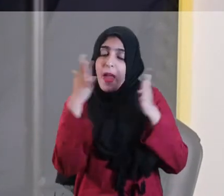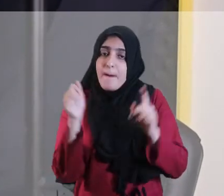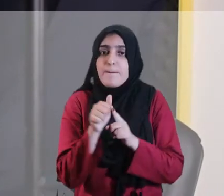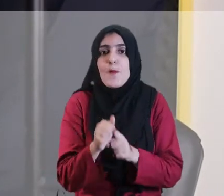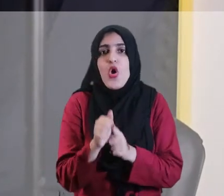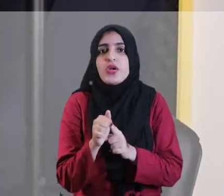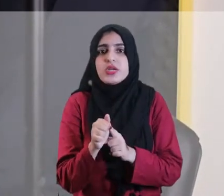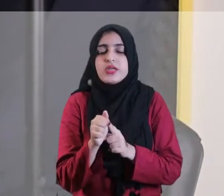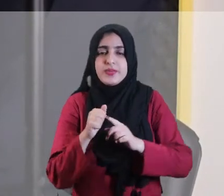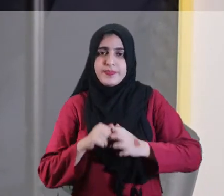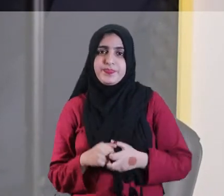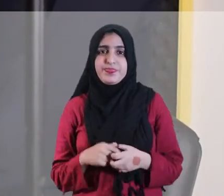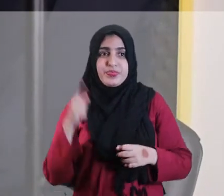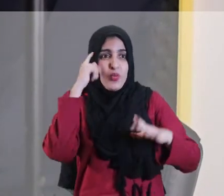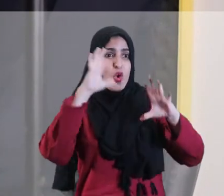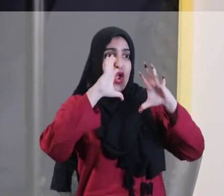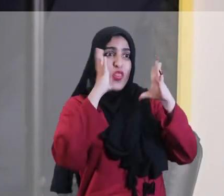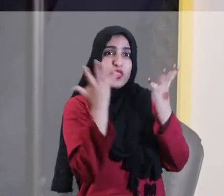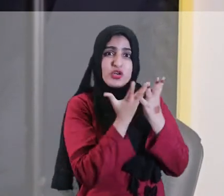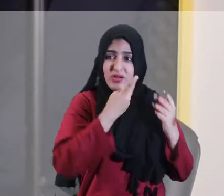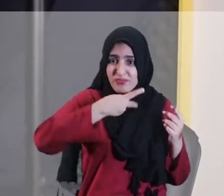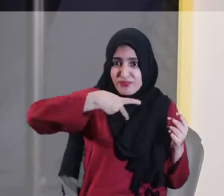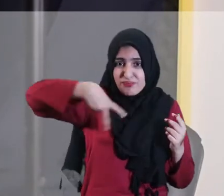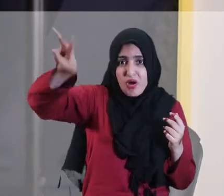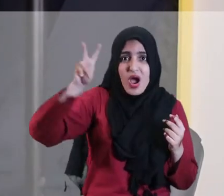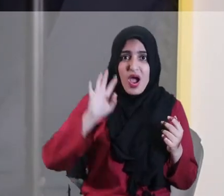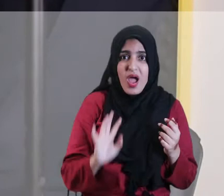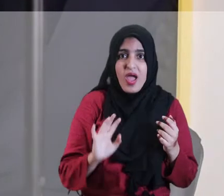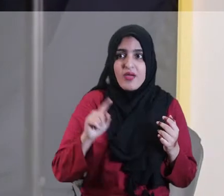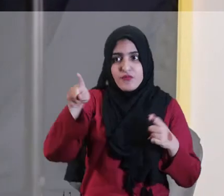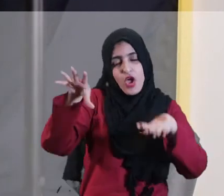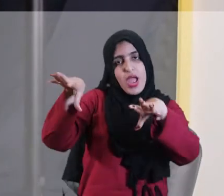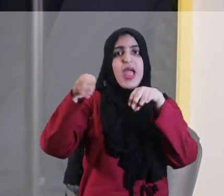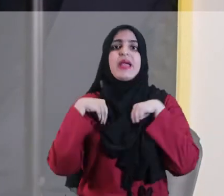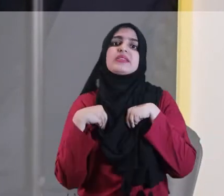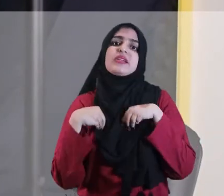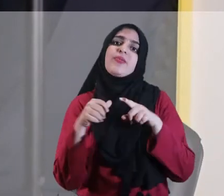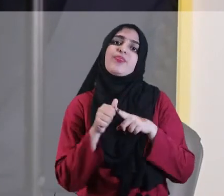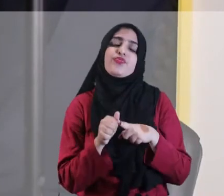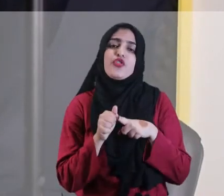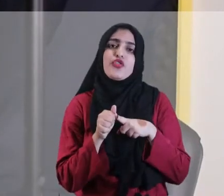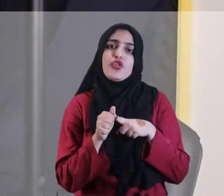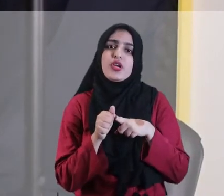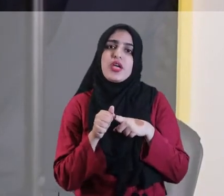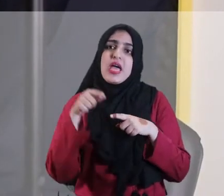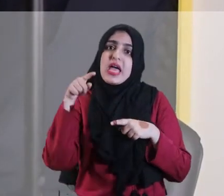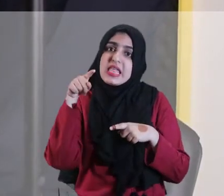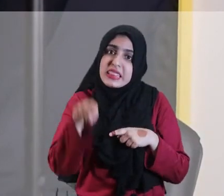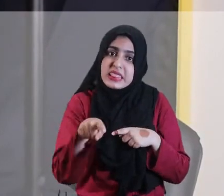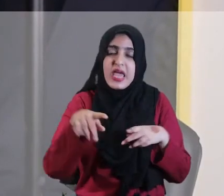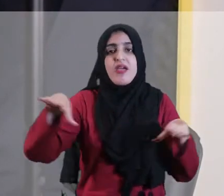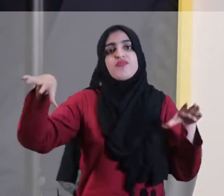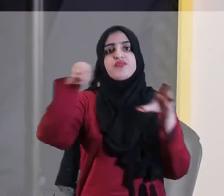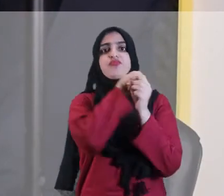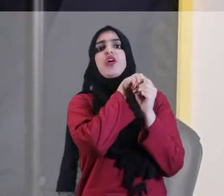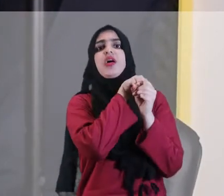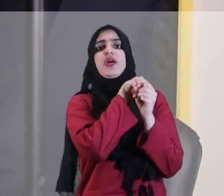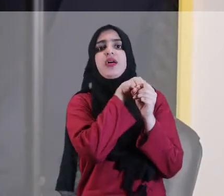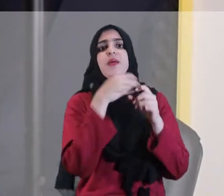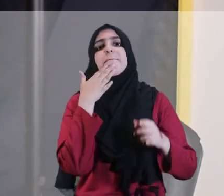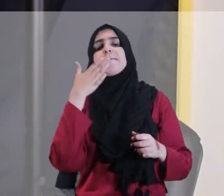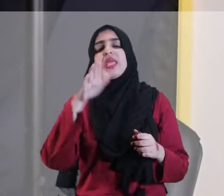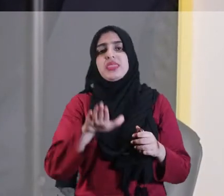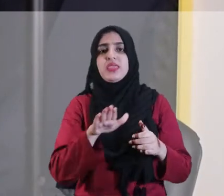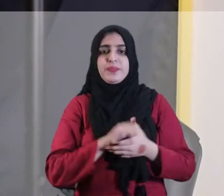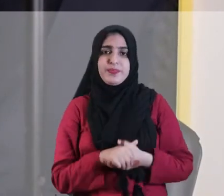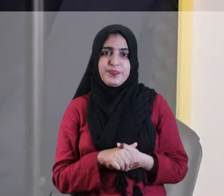दुनिया ने ठुकराया है ठीक है उसको आप अपना सकते हैं ना स्वेटिंग डेट केंद्रीय कंट्रीब्यूशन टुवर्ड्स सोसायटी के मेरी एक